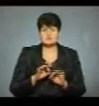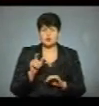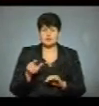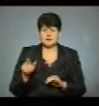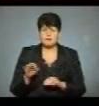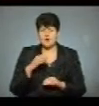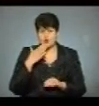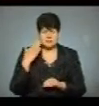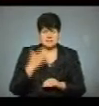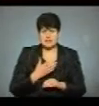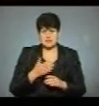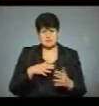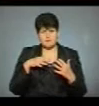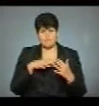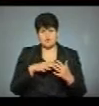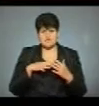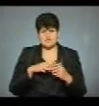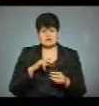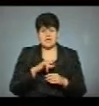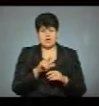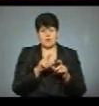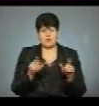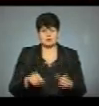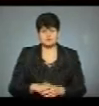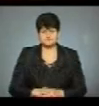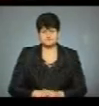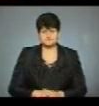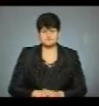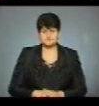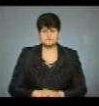про останні бої за аеропорт.